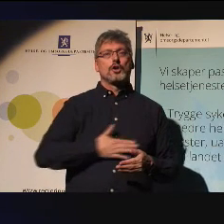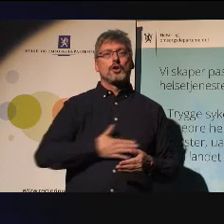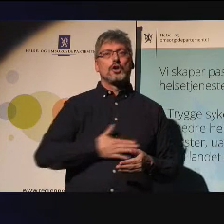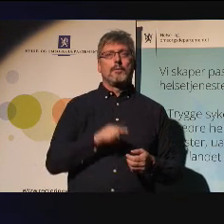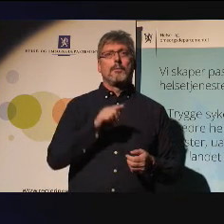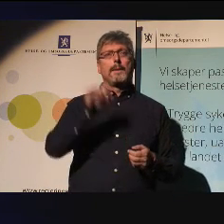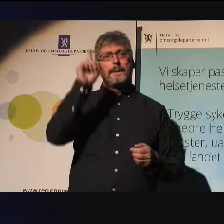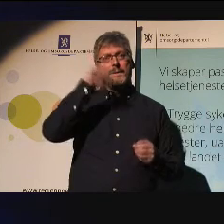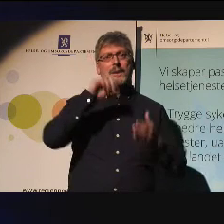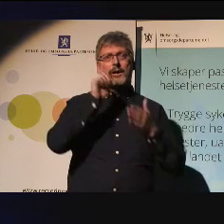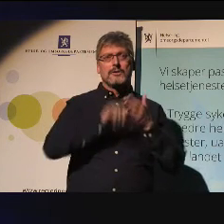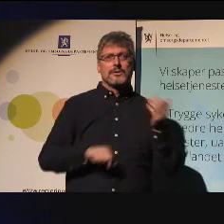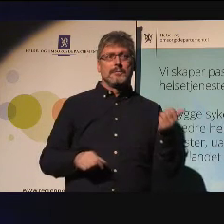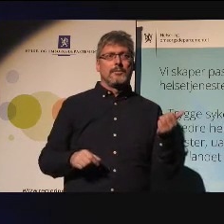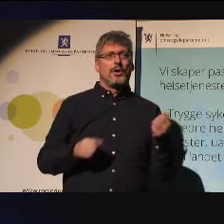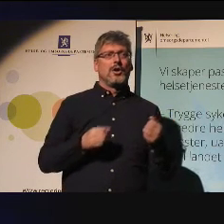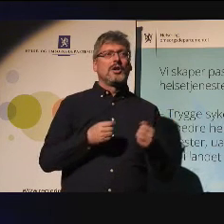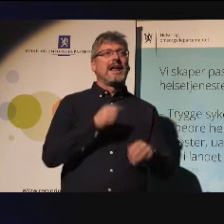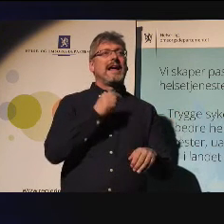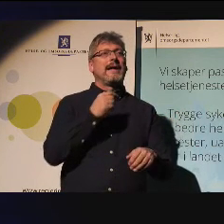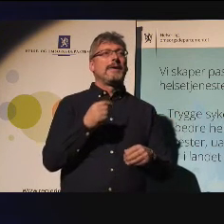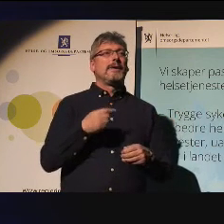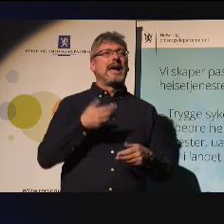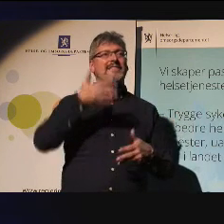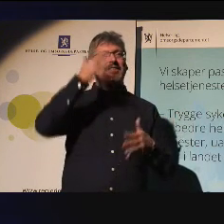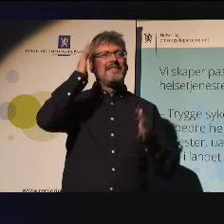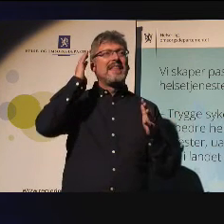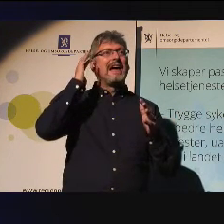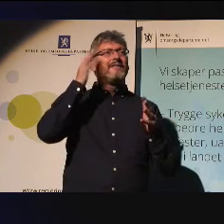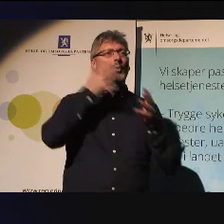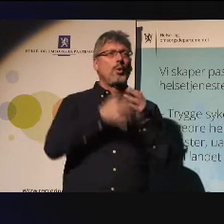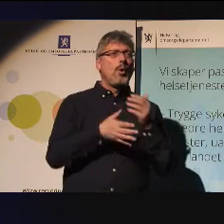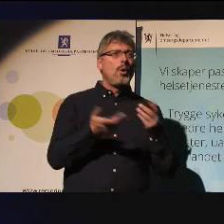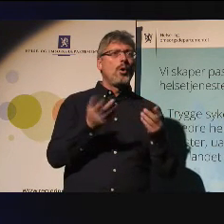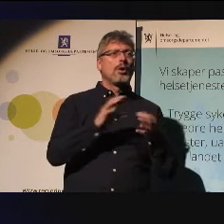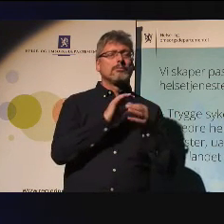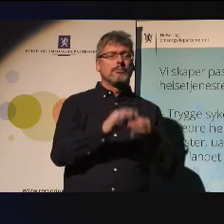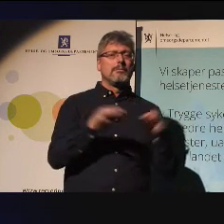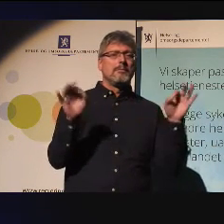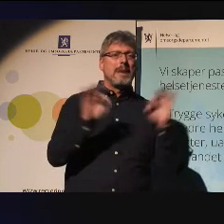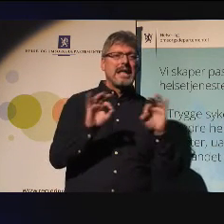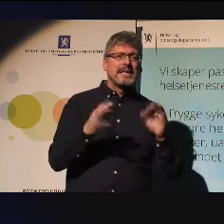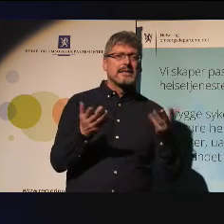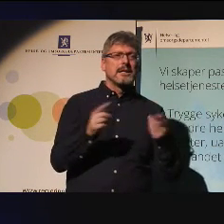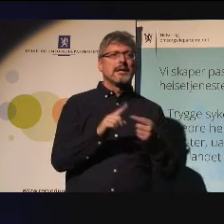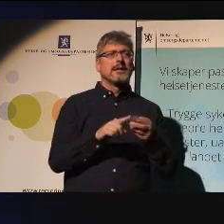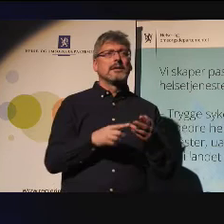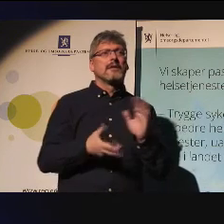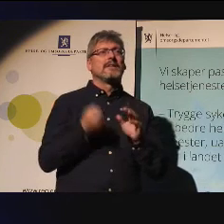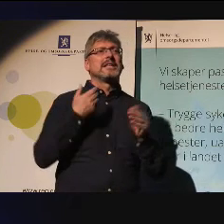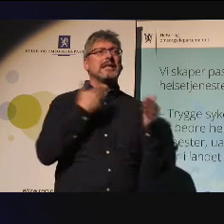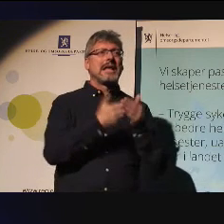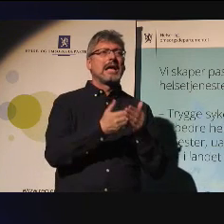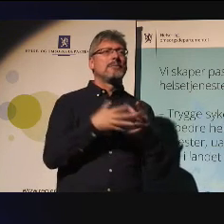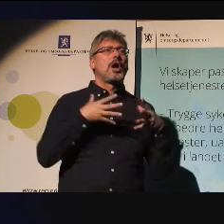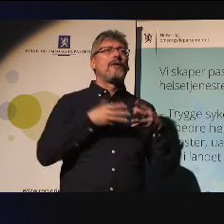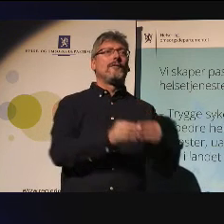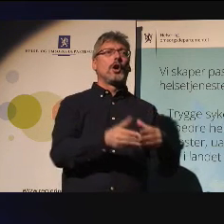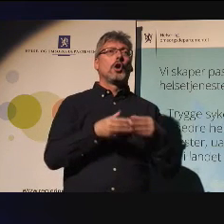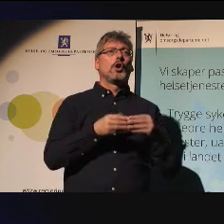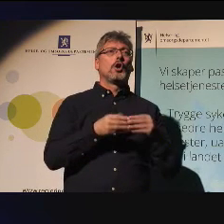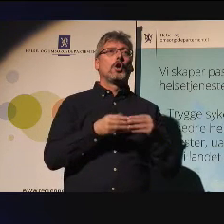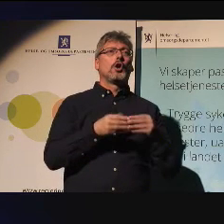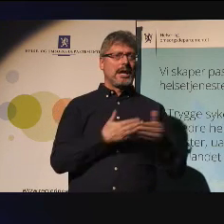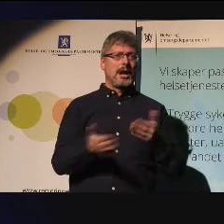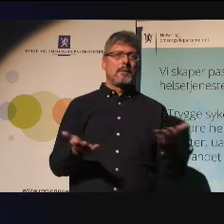Her kan de spørre en nevrolog om medisinering. Her kan de finne den nærmeste fysioterapeuten som